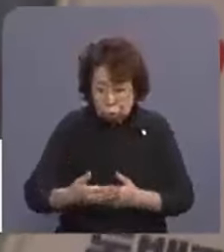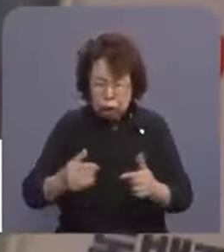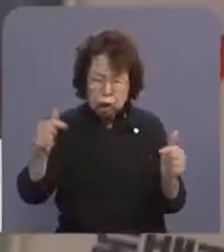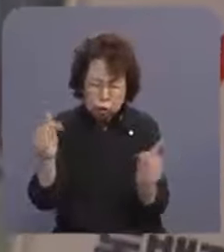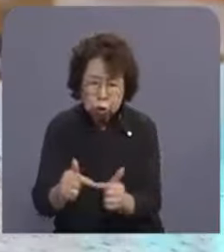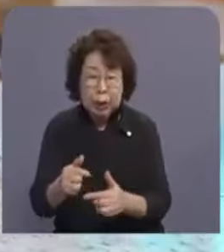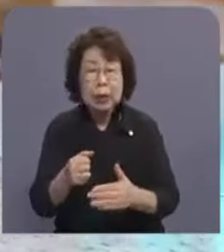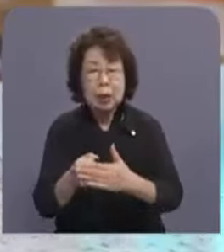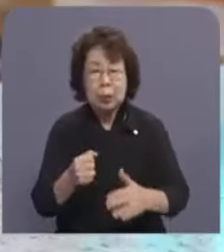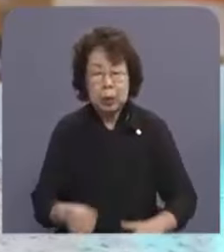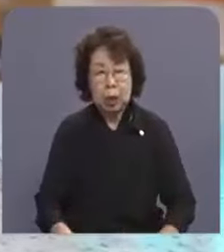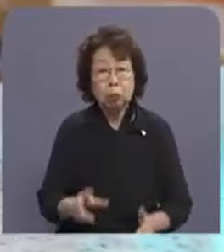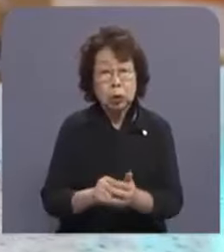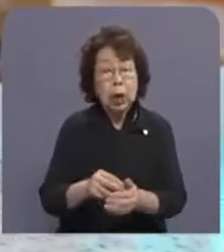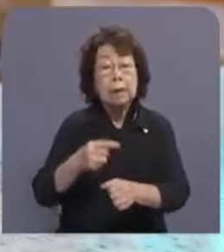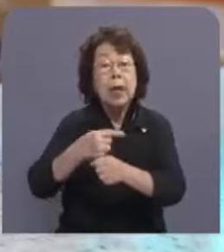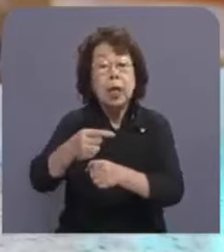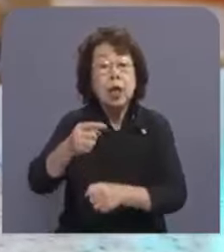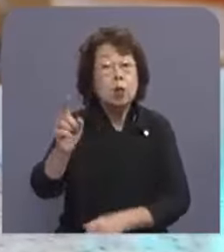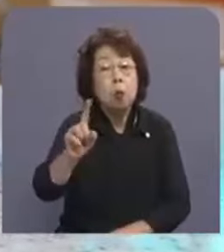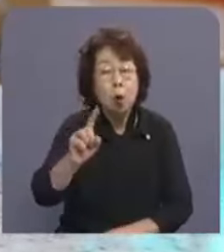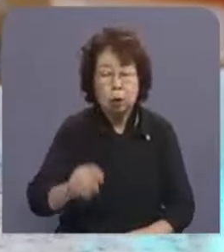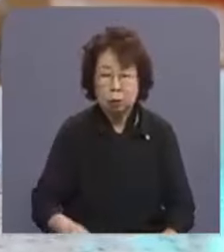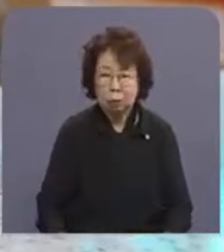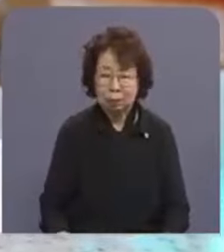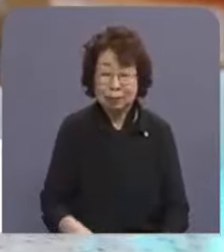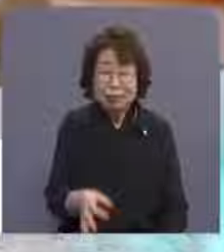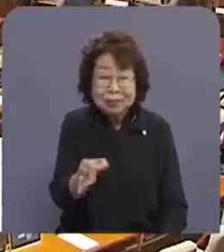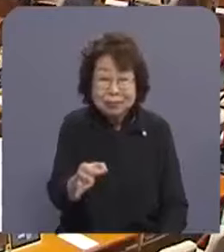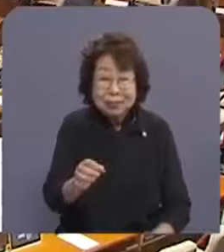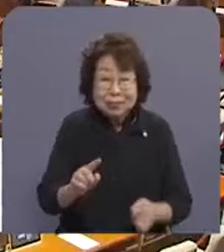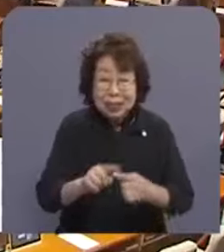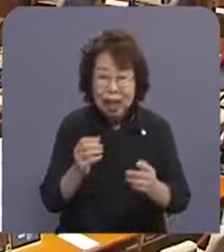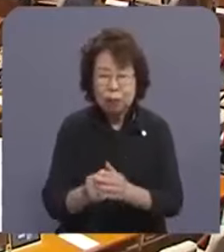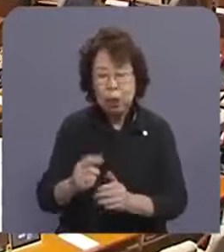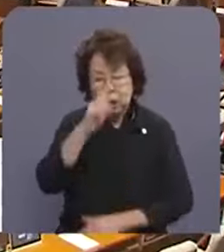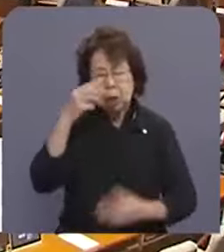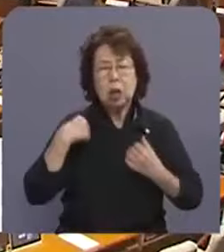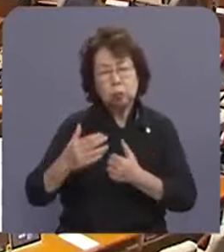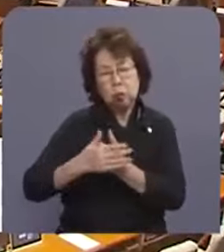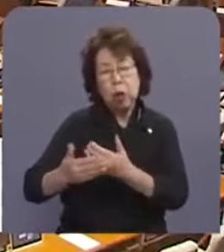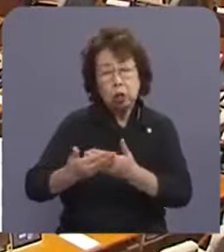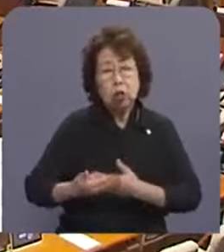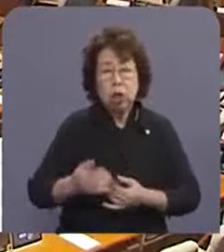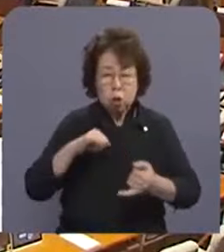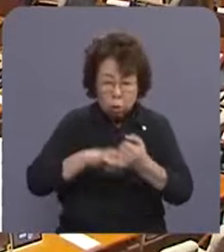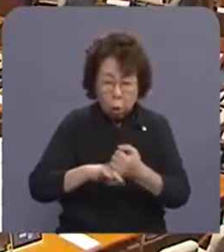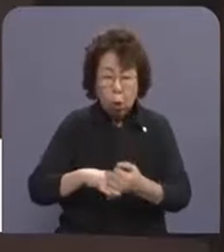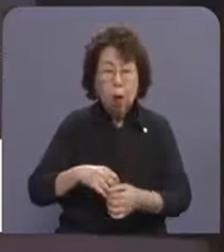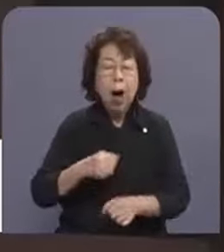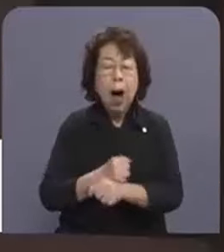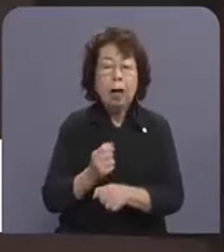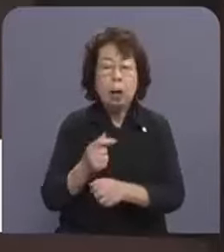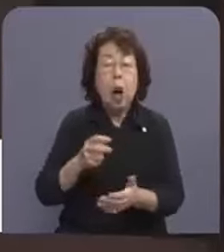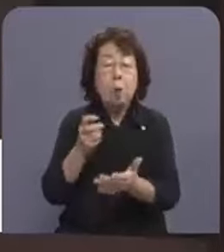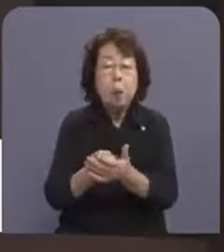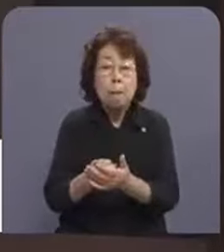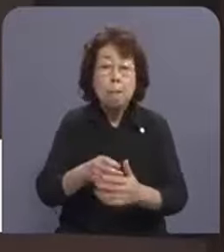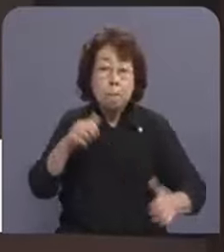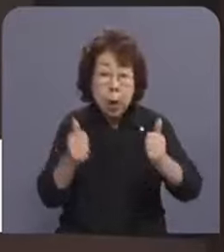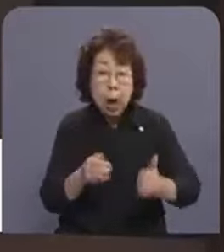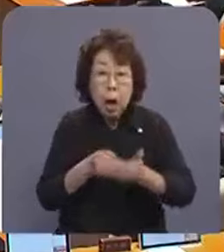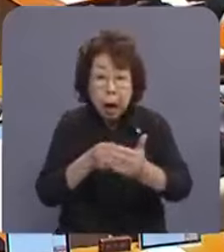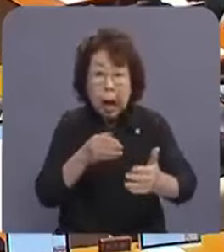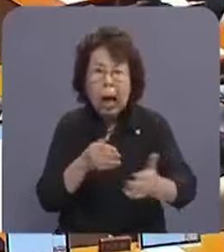때문입니다 문제는 내부입니다 지역 화폐에 대한 정부 지원을 의무화하는 지역 화폐법 개정안이 국회에서